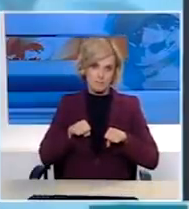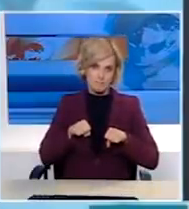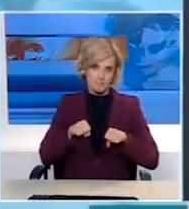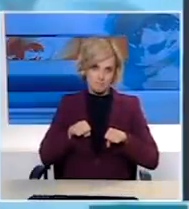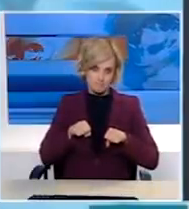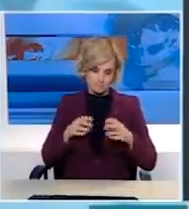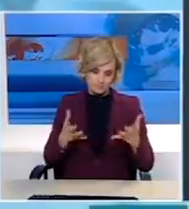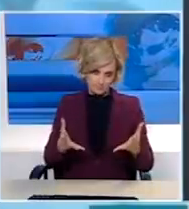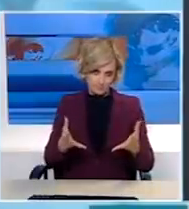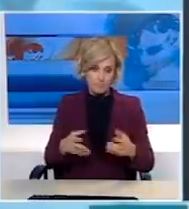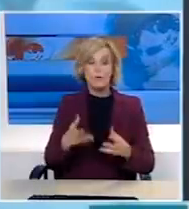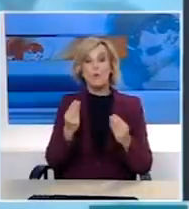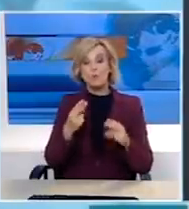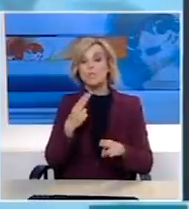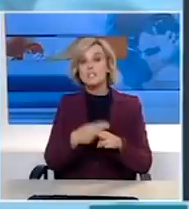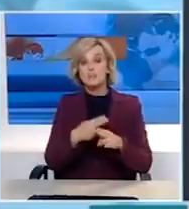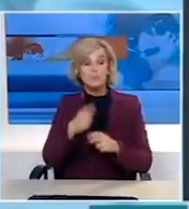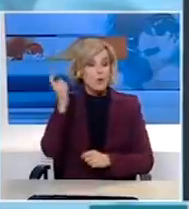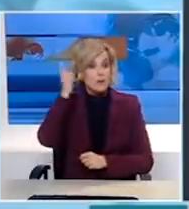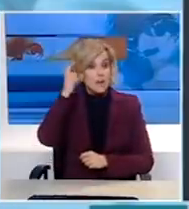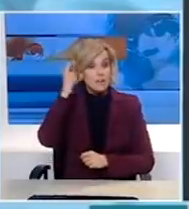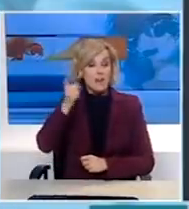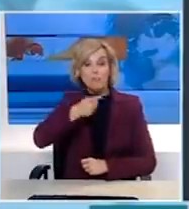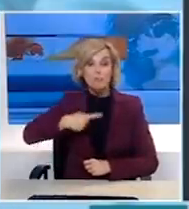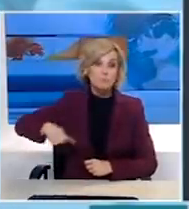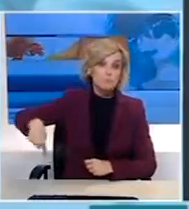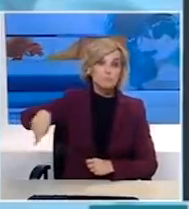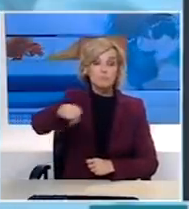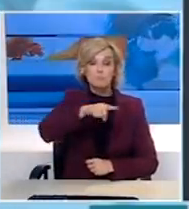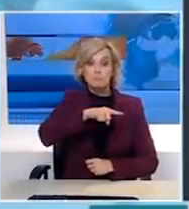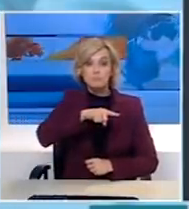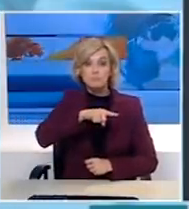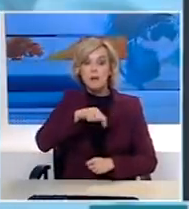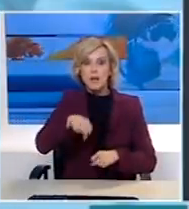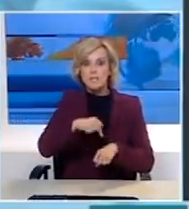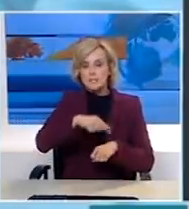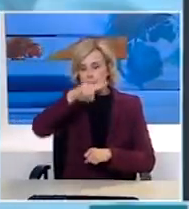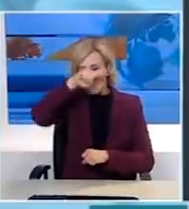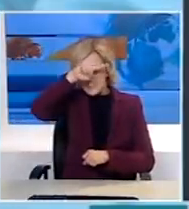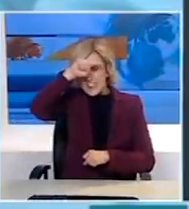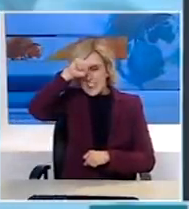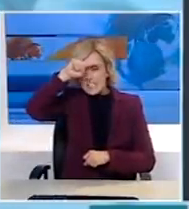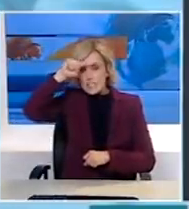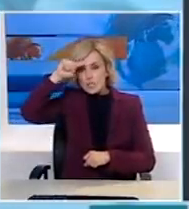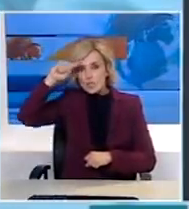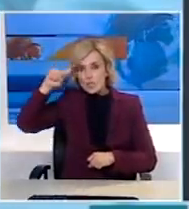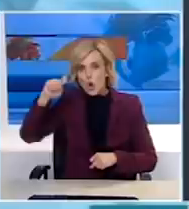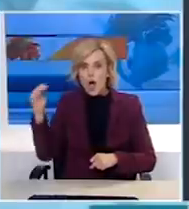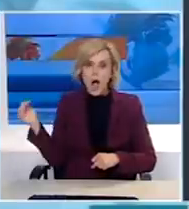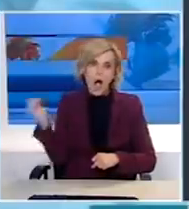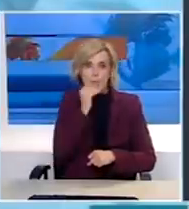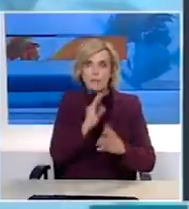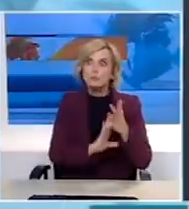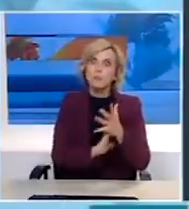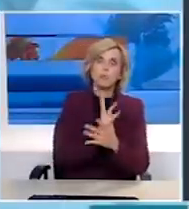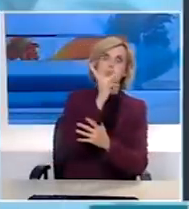ότι είναι πάρα πολύ σημαντικό να καταλάβουμε ότι είναι δύσκολη η ανάκαμψη από κάποια τέτοια